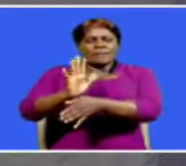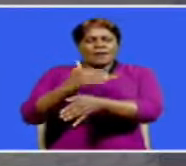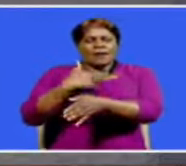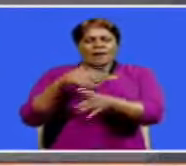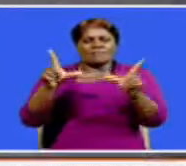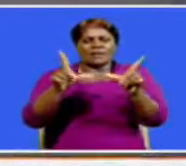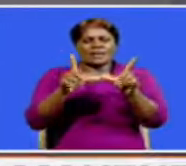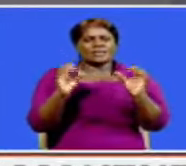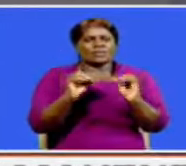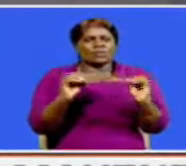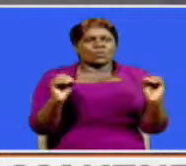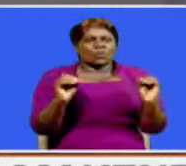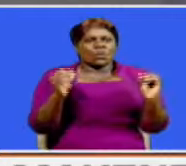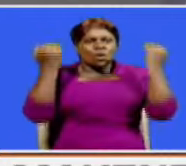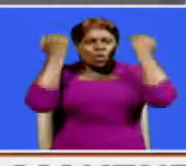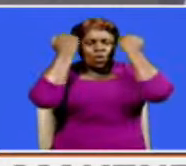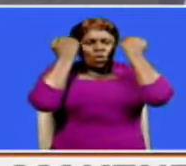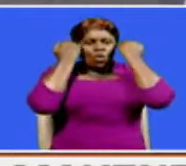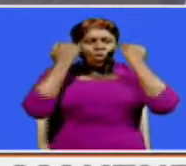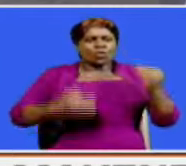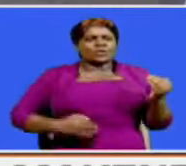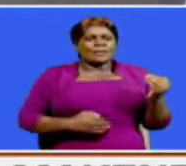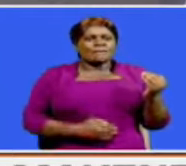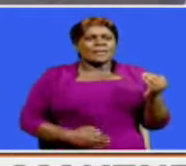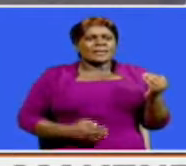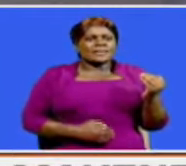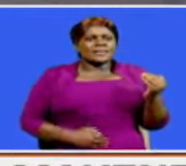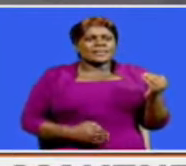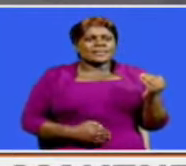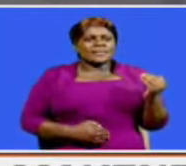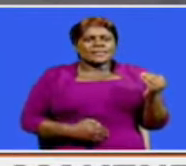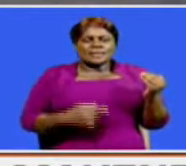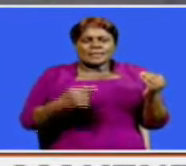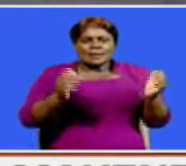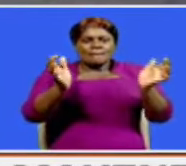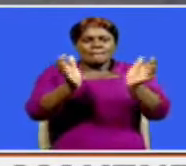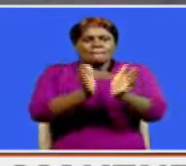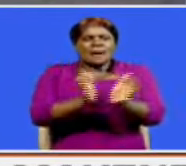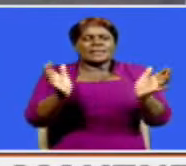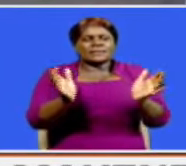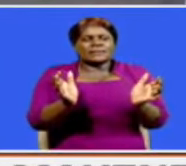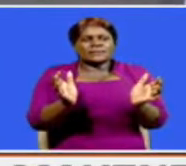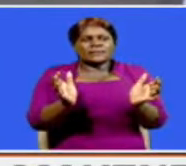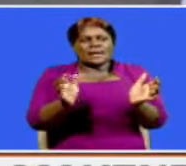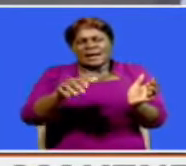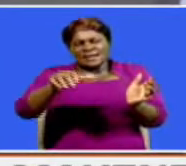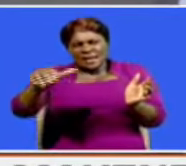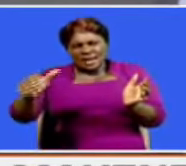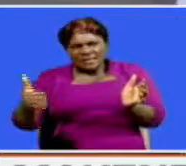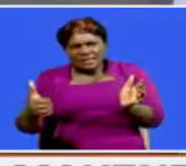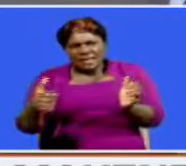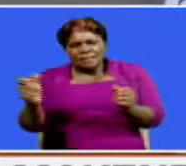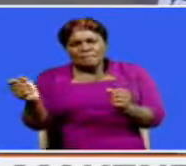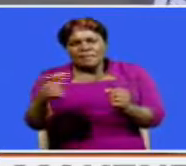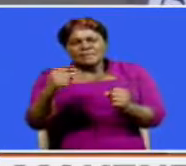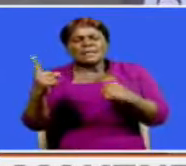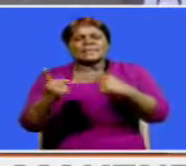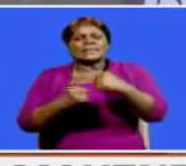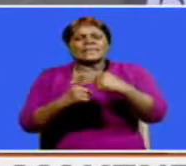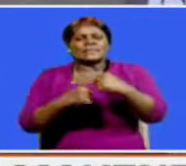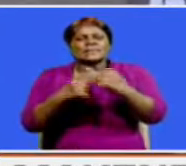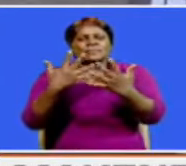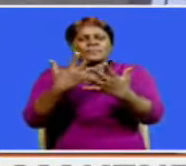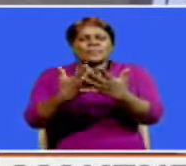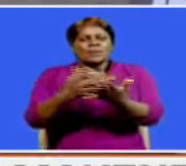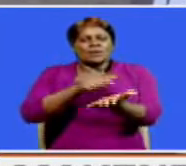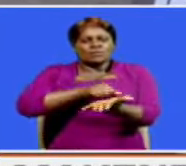leseni. Hakimu mkuu wa mahakama ya Malindi Olga Onalo aidha amemhukumu kifungo kingine cha miezi 6 gerezani